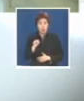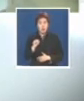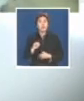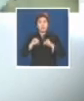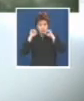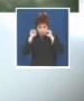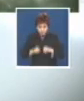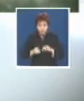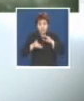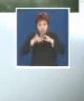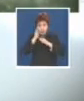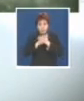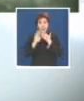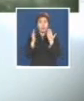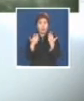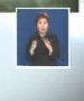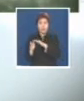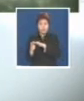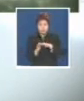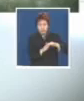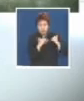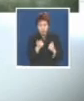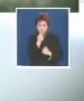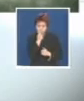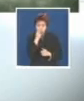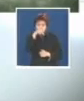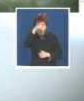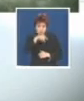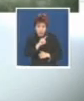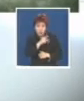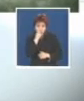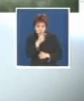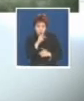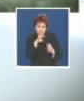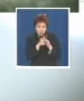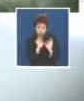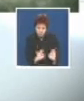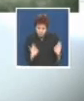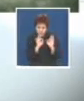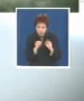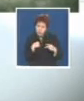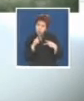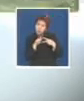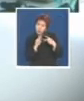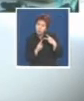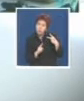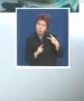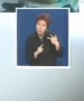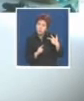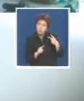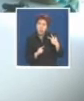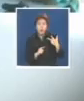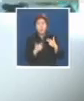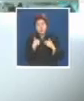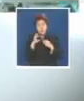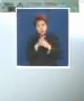ร้อยแล้วแต่ว่าที่ต้องติดตามเป็นพิเศษนะครับขณะนี้ที่ให้ความสำคัญนั้นก็มีอยู่ 2-3 เรื่องนะครับบางเรื่องขณะนี้คลี่คลายไป